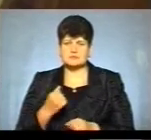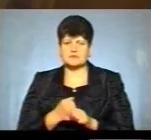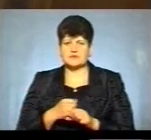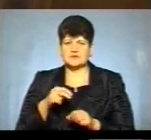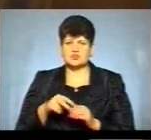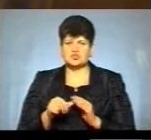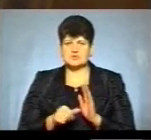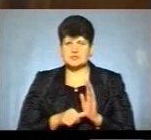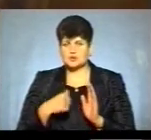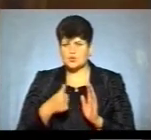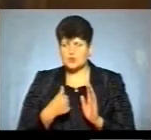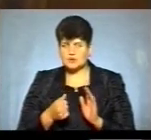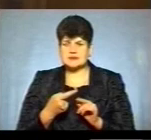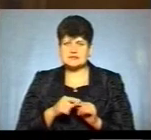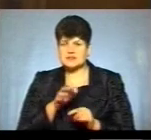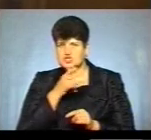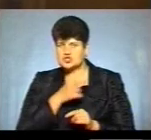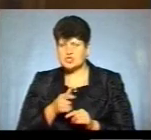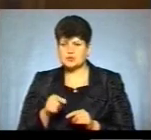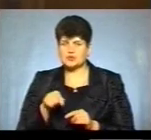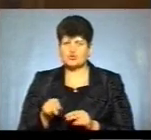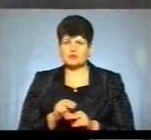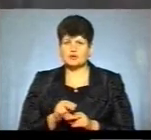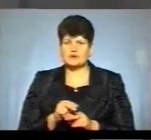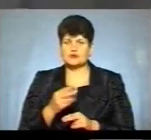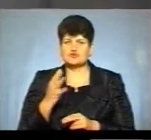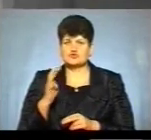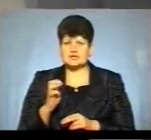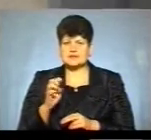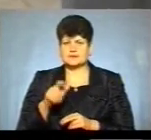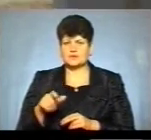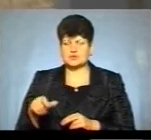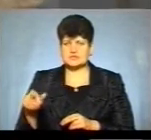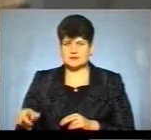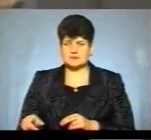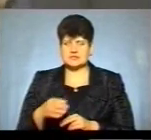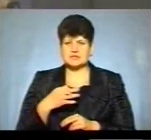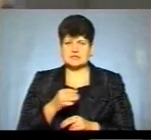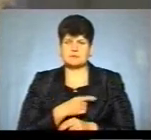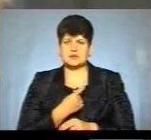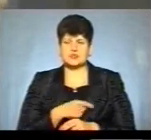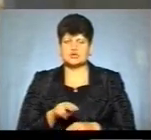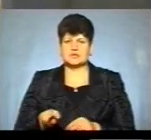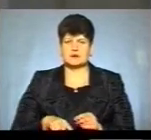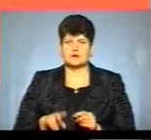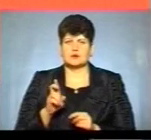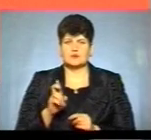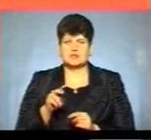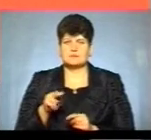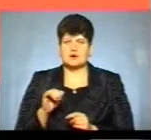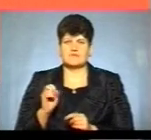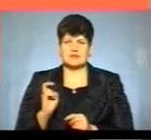2016 року. За цей час в ньому лікувалися 400 осіб, повідомив медичний директор Борис Павлик.